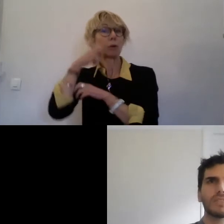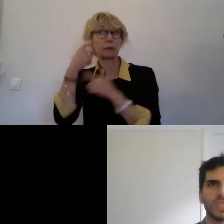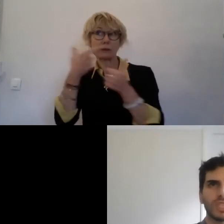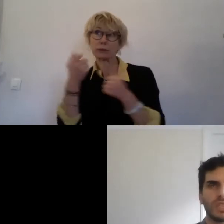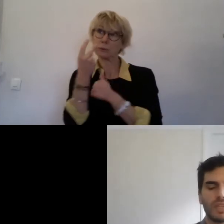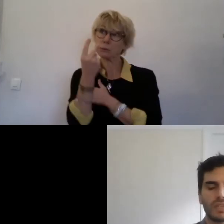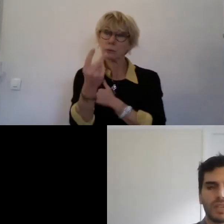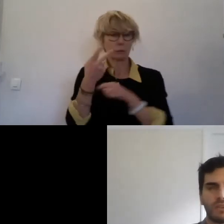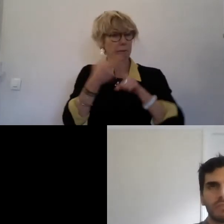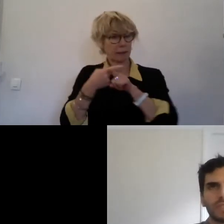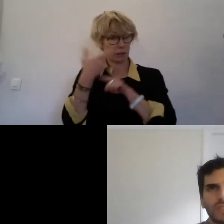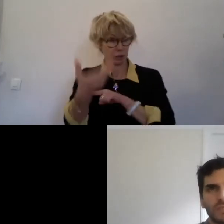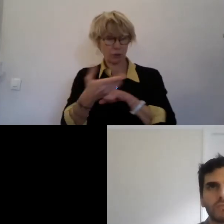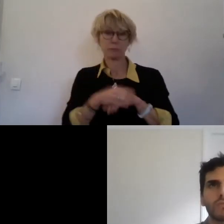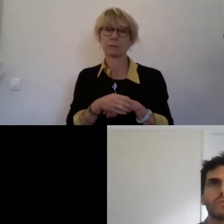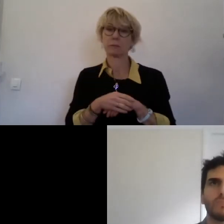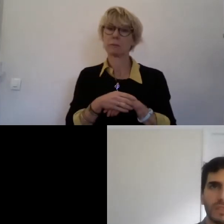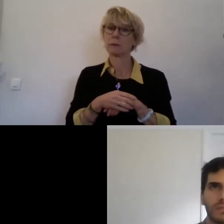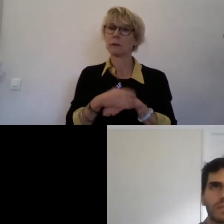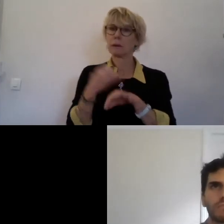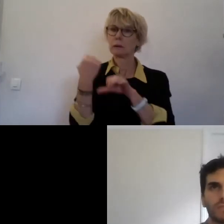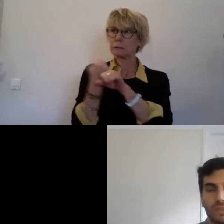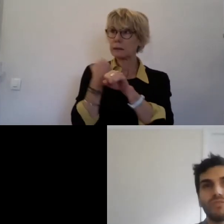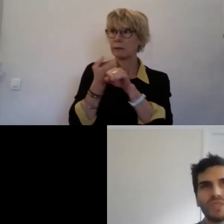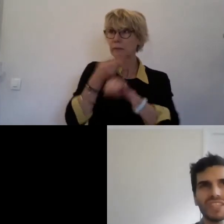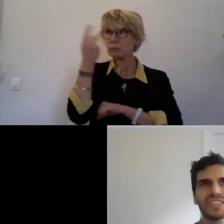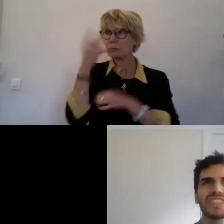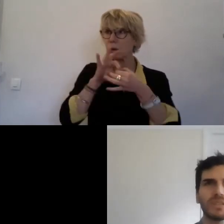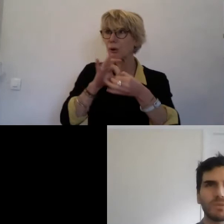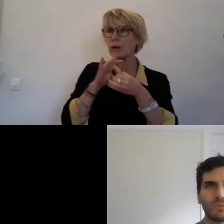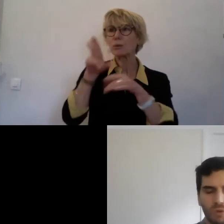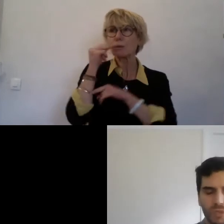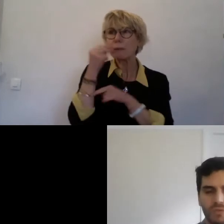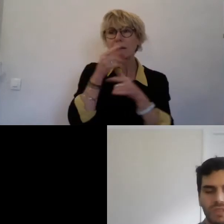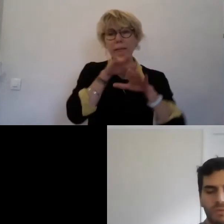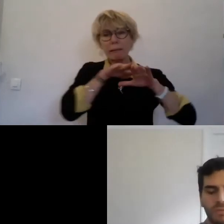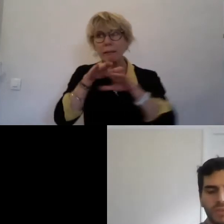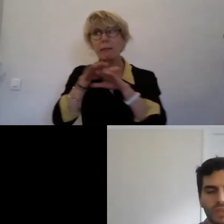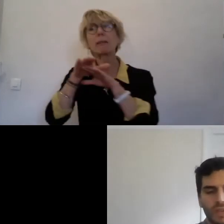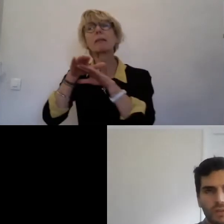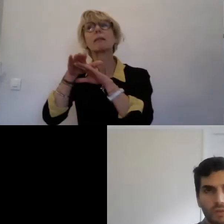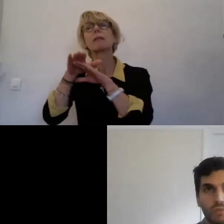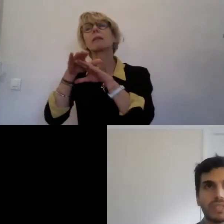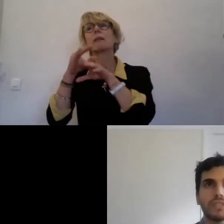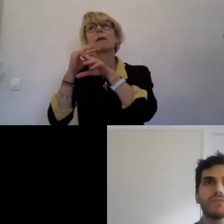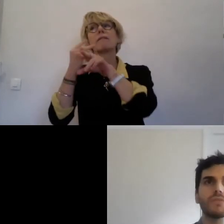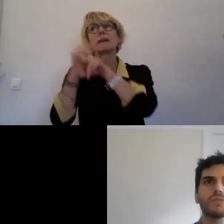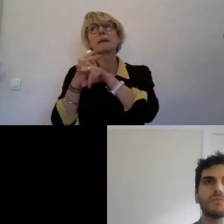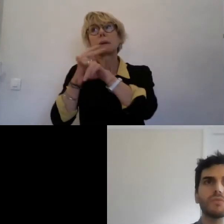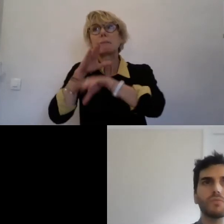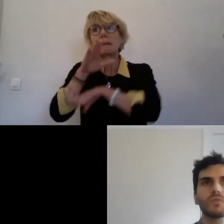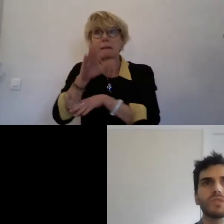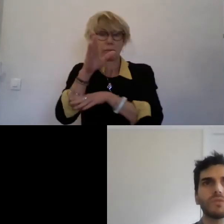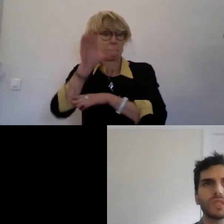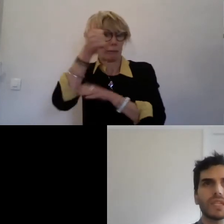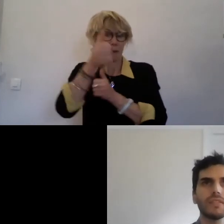à partager. C'est un format de médiation humaine et numérique créé pendant le premier confinement. Notre objectif au